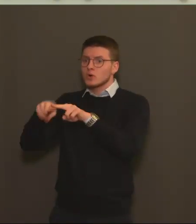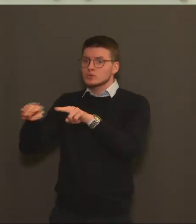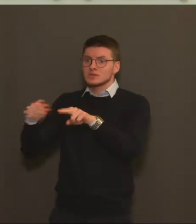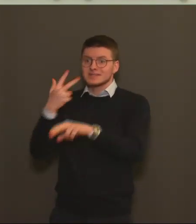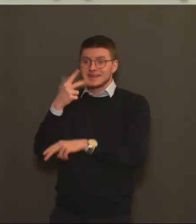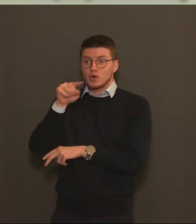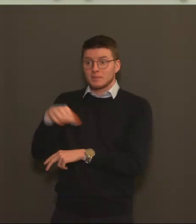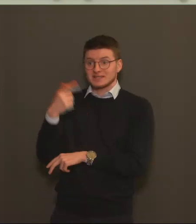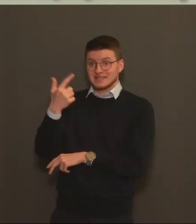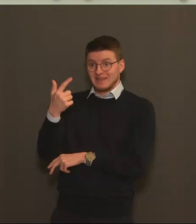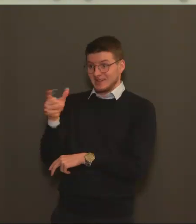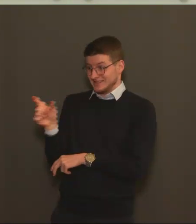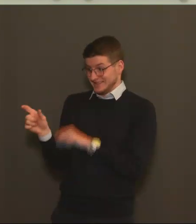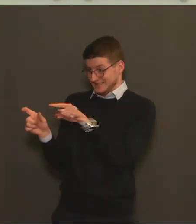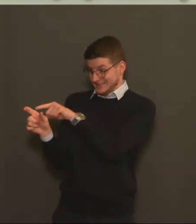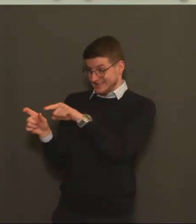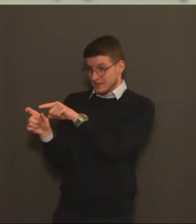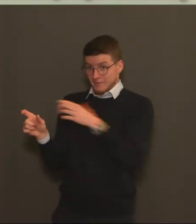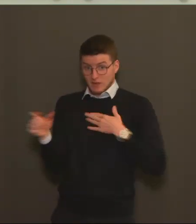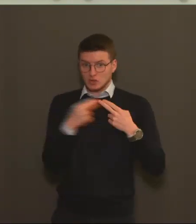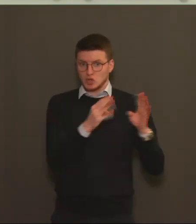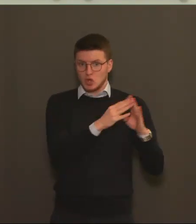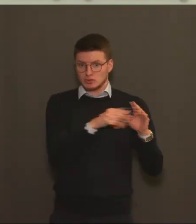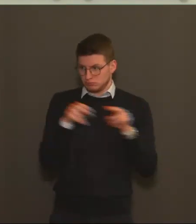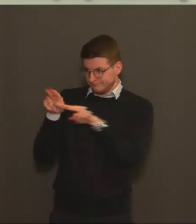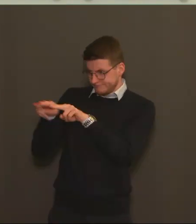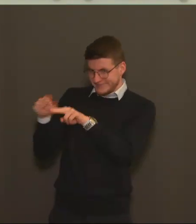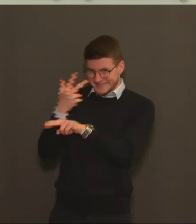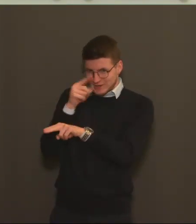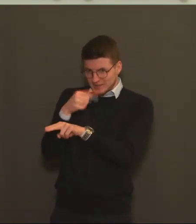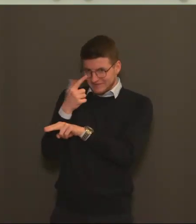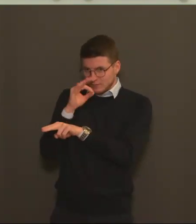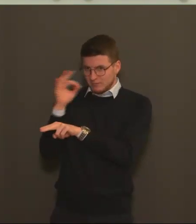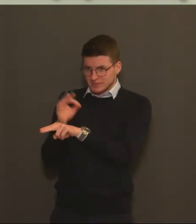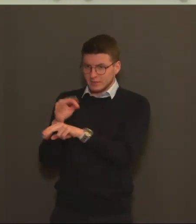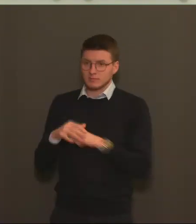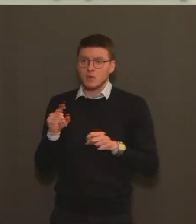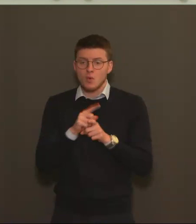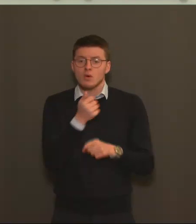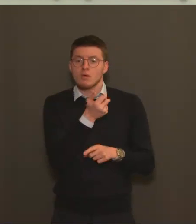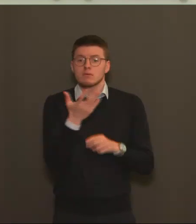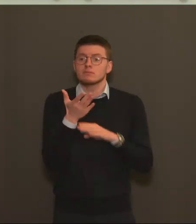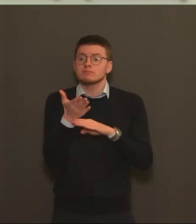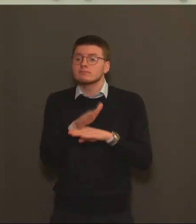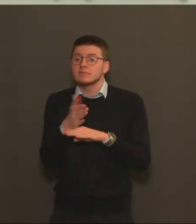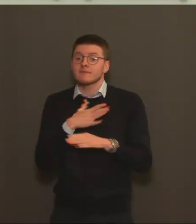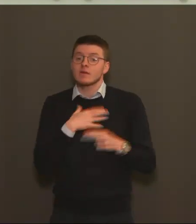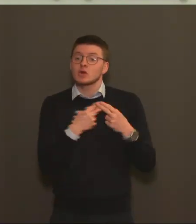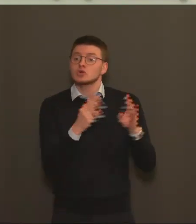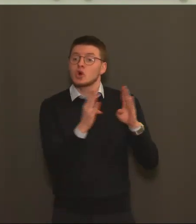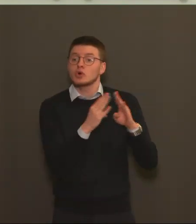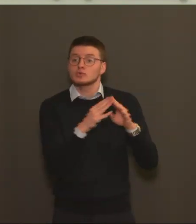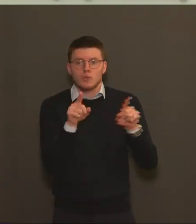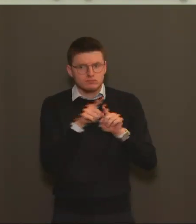Ook het aantal overlijdens van woonzorgcentrumbewoners daalde opnieuw van 104 naar